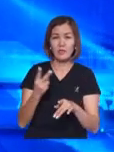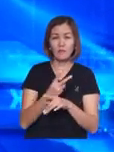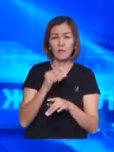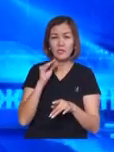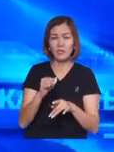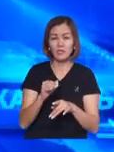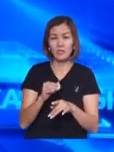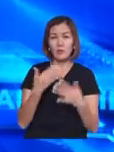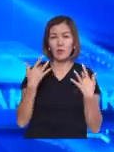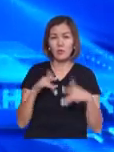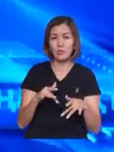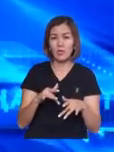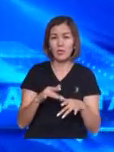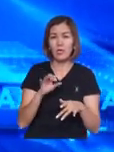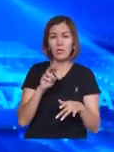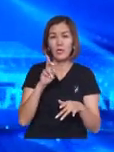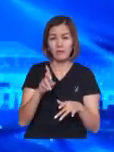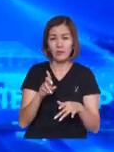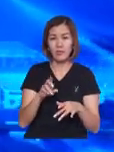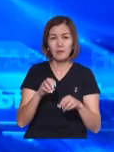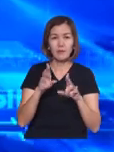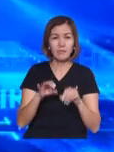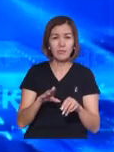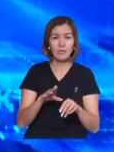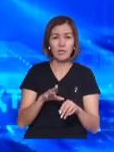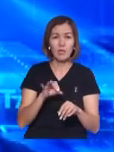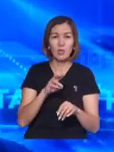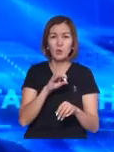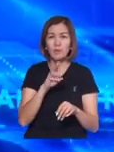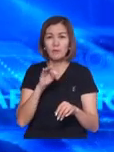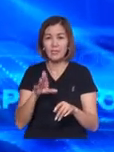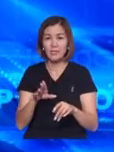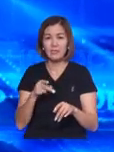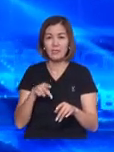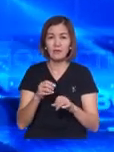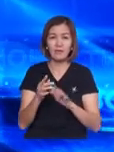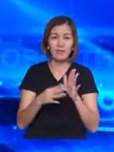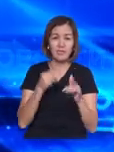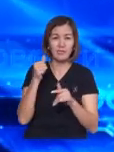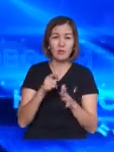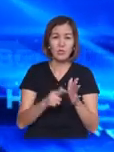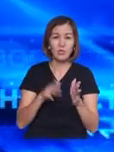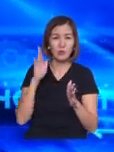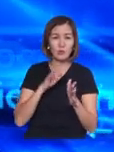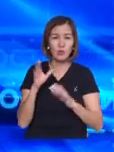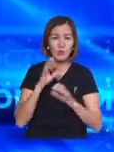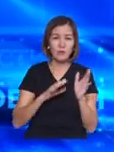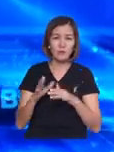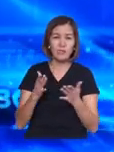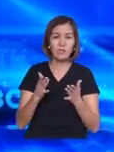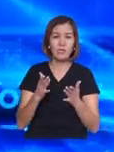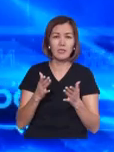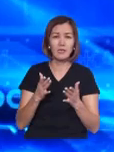году. В 2000-м окончил Академию КНБ по специальности юриспруденция, в 2019-м – Жетсутский университет имени